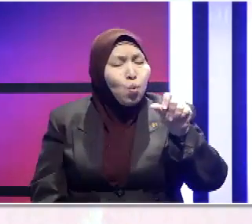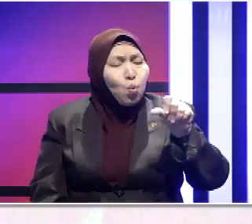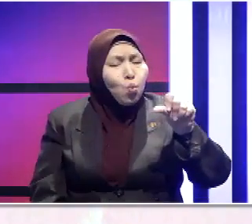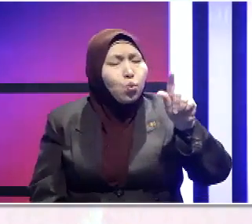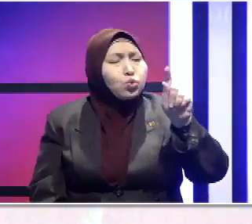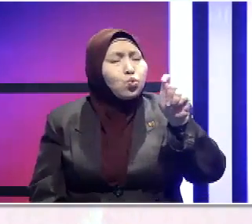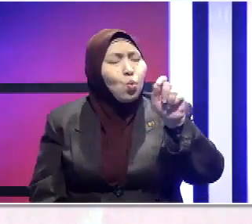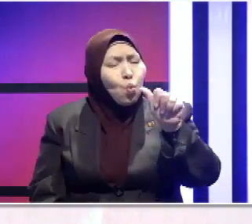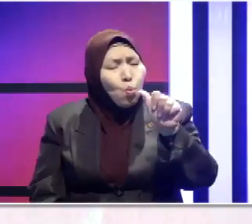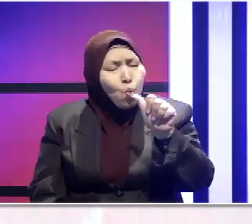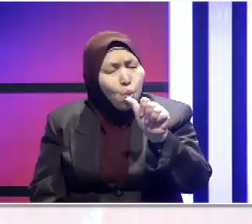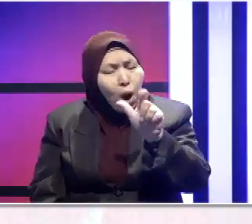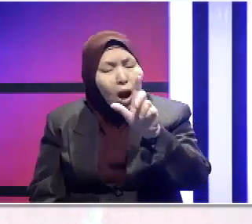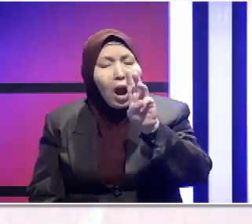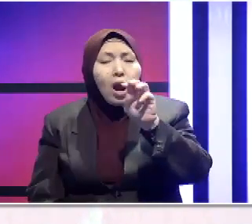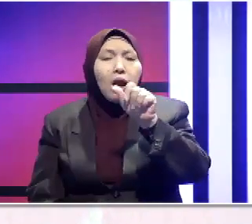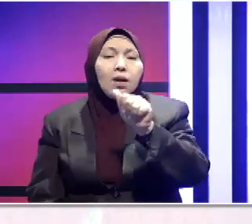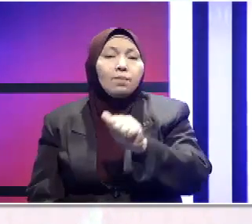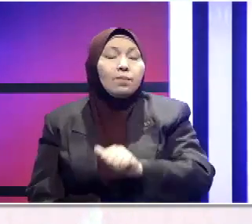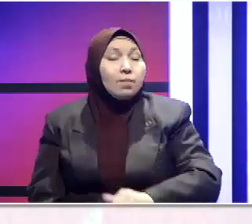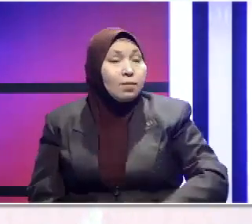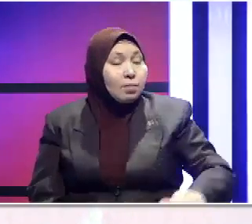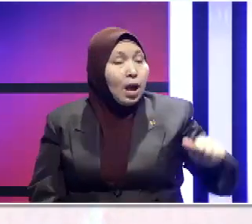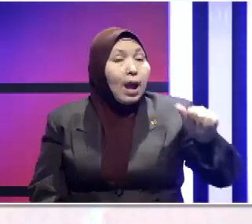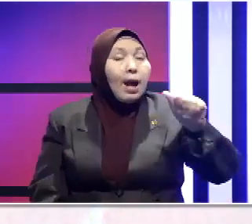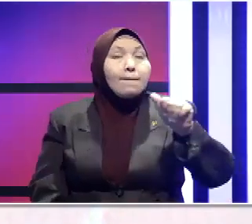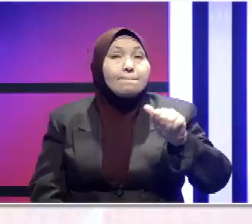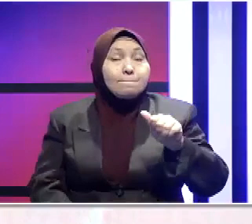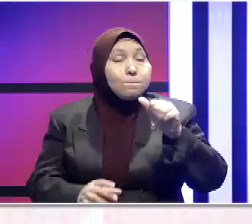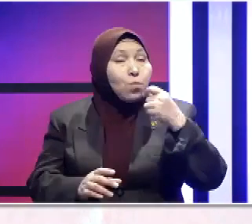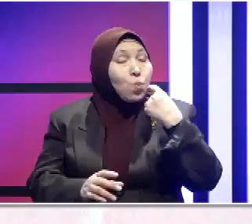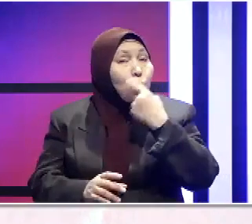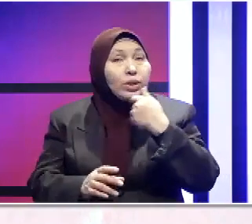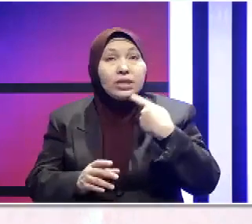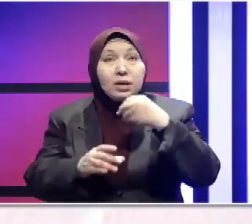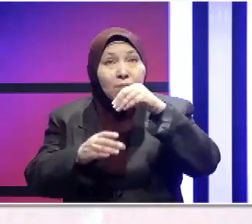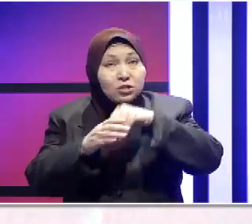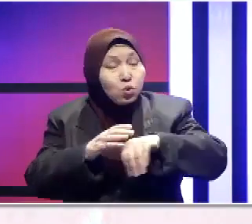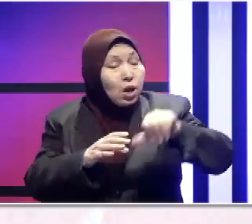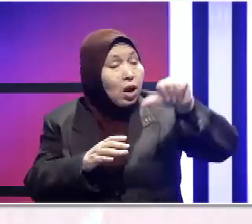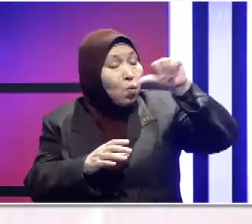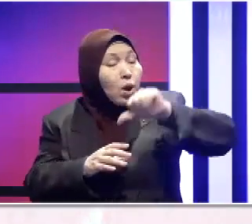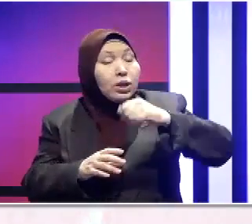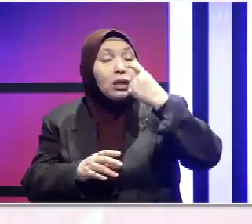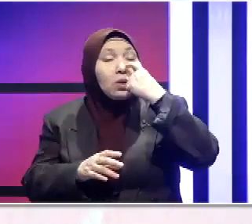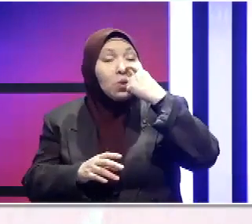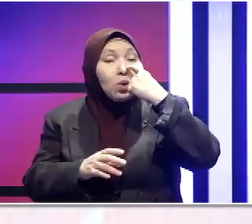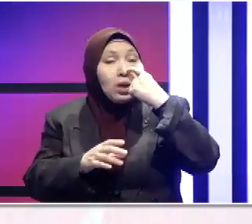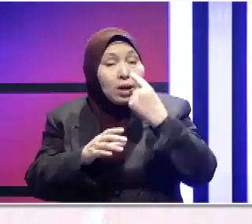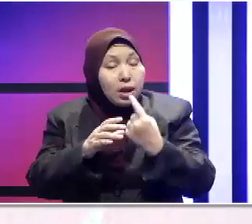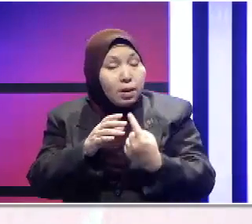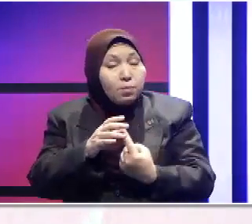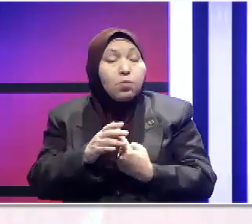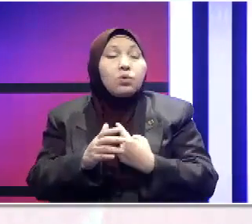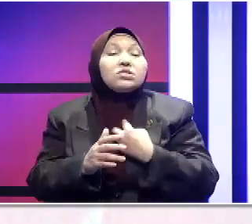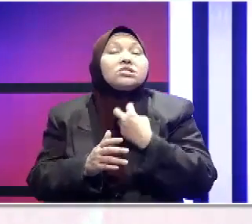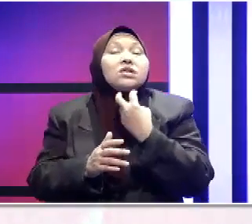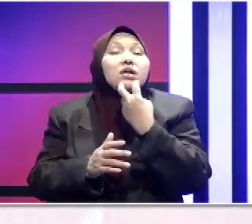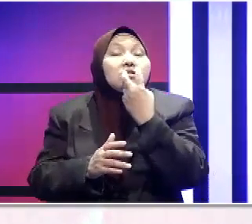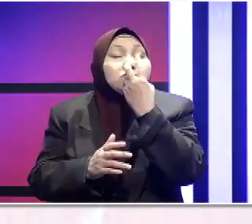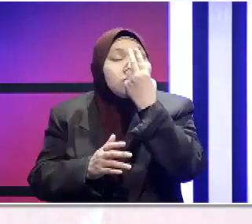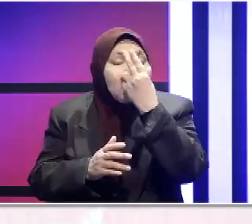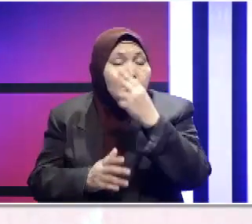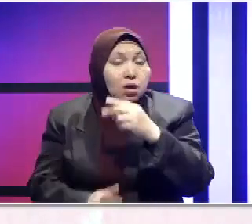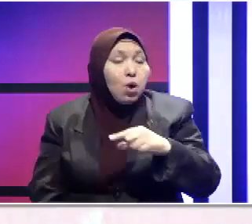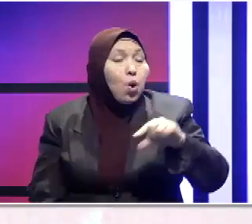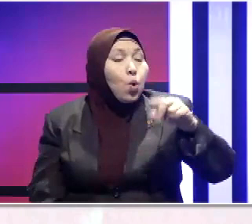tua mulut kita masuk dalam Wow hidung kita lalukan di punya bunyikan suara wow